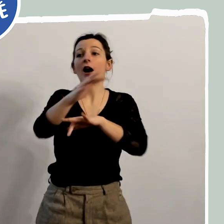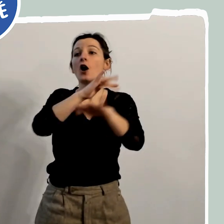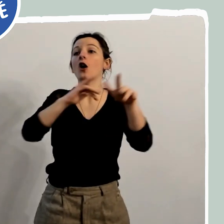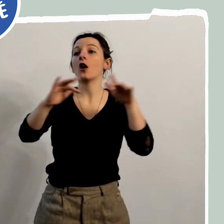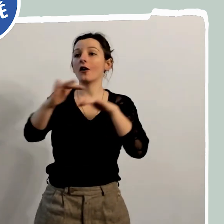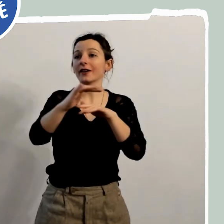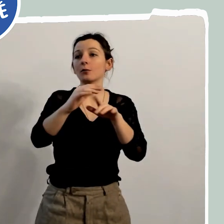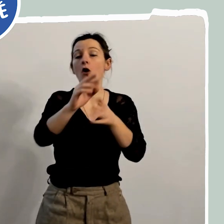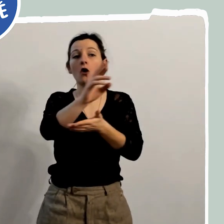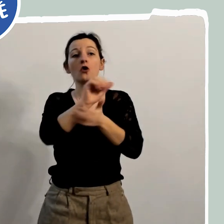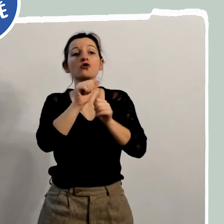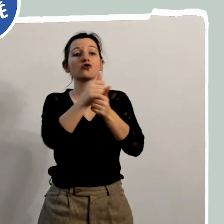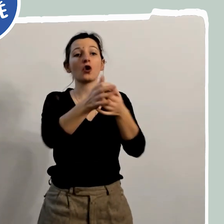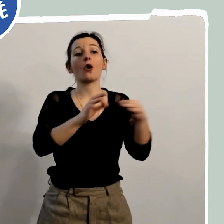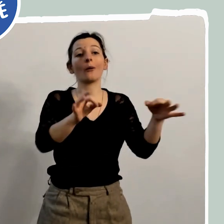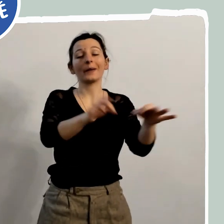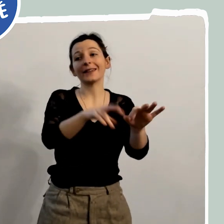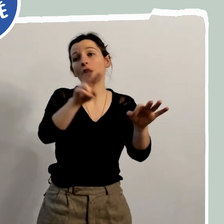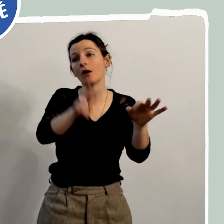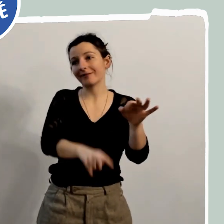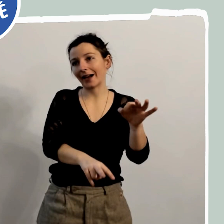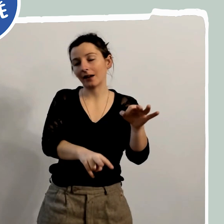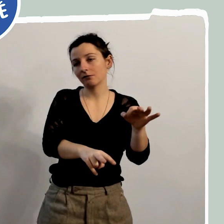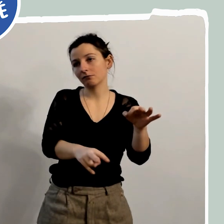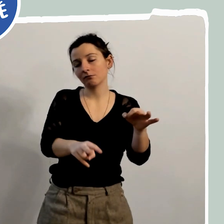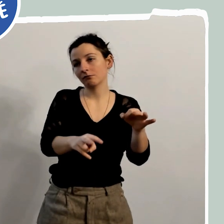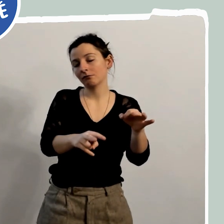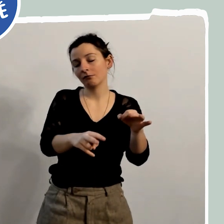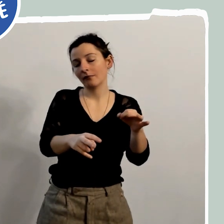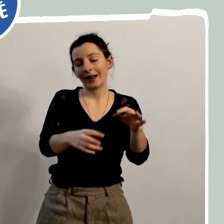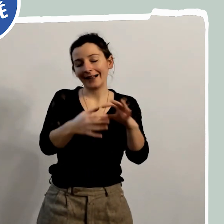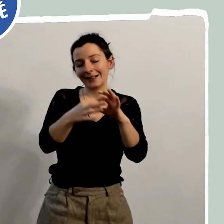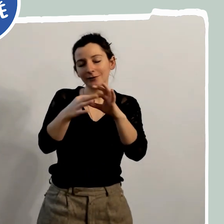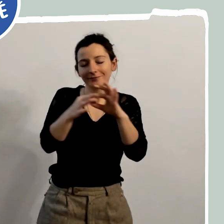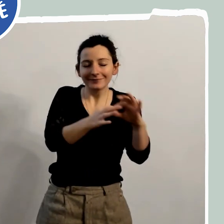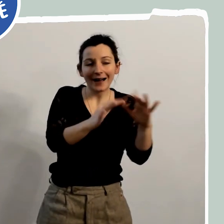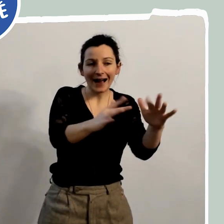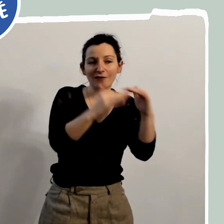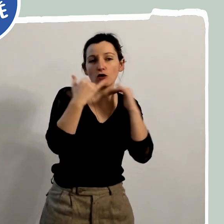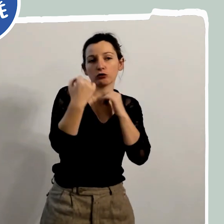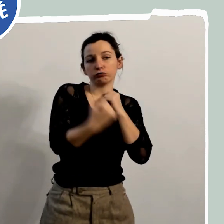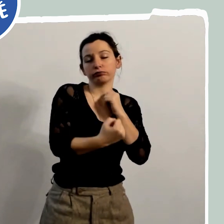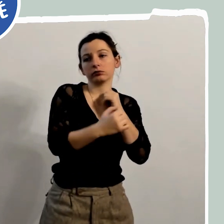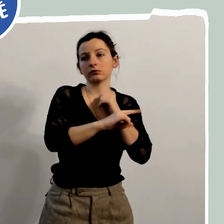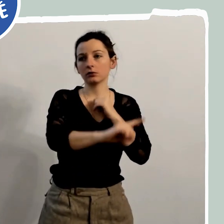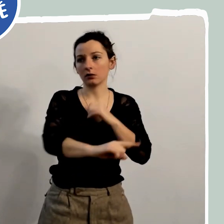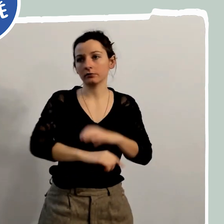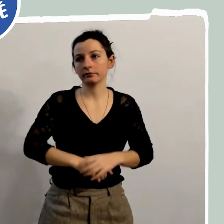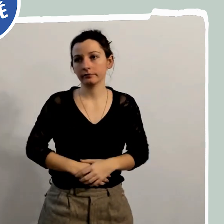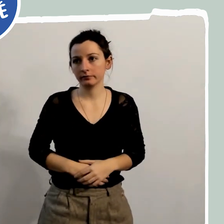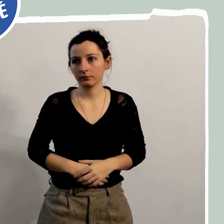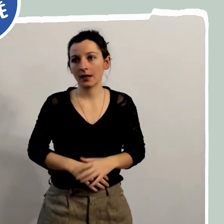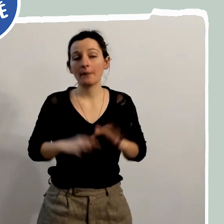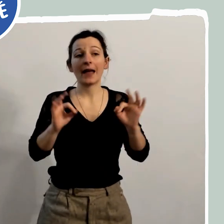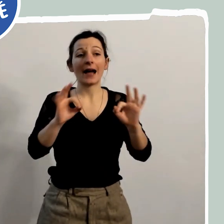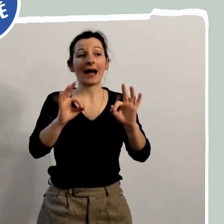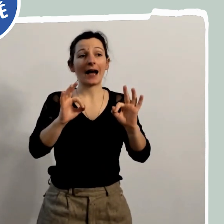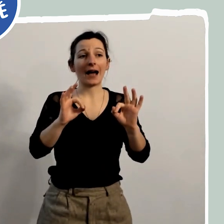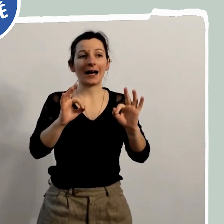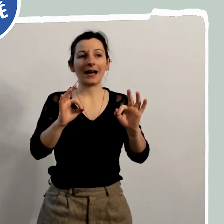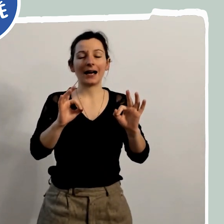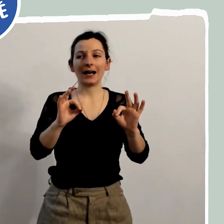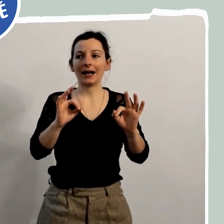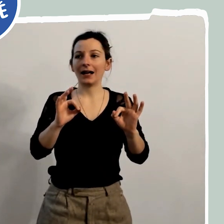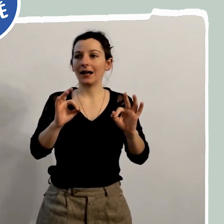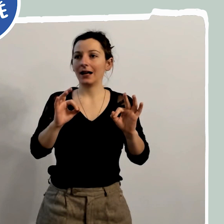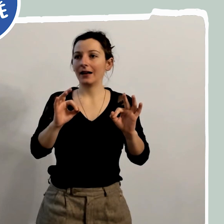enfin de la région où vous vivez, n'a pas d'impact fort, en tout cas prouvé. Mais par contre, à l'échelle